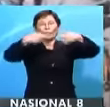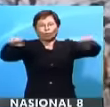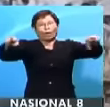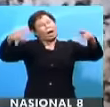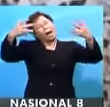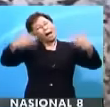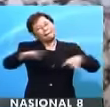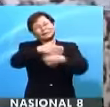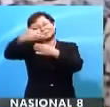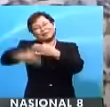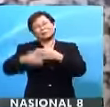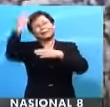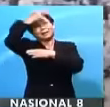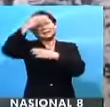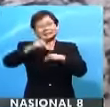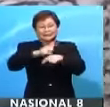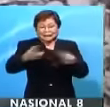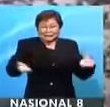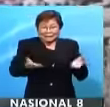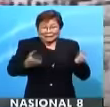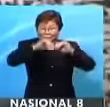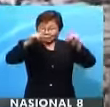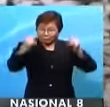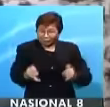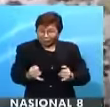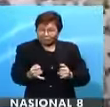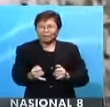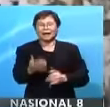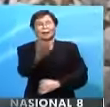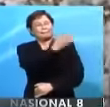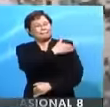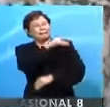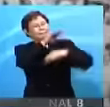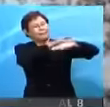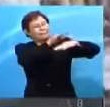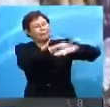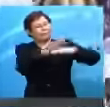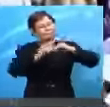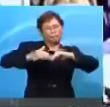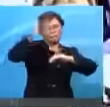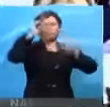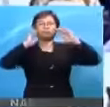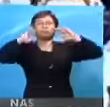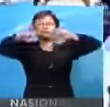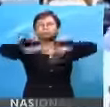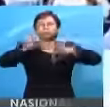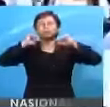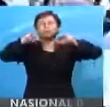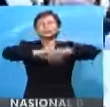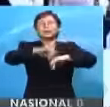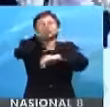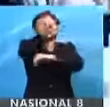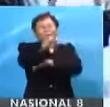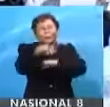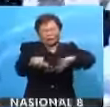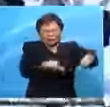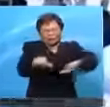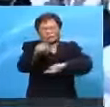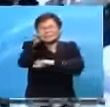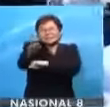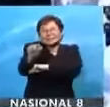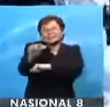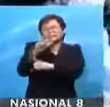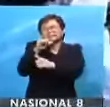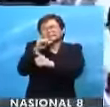haji. Di sinilah jemaah haji diseru supaya memaksimalkan ibadah dan meminimalkan aktiviti